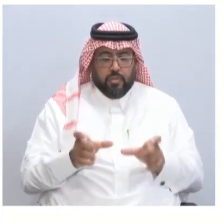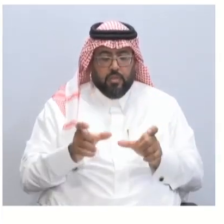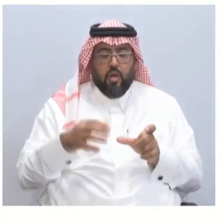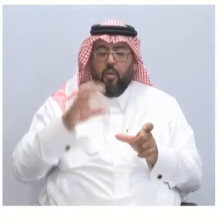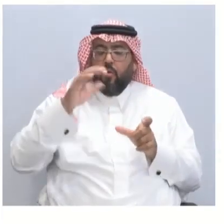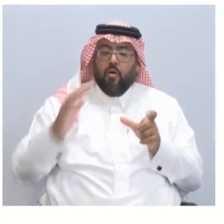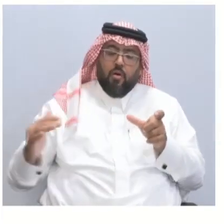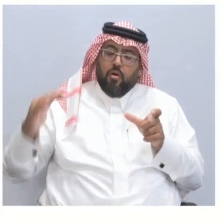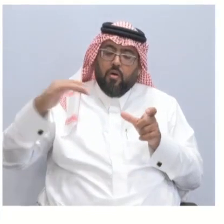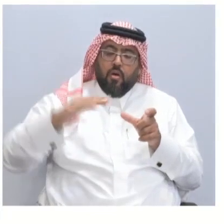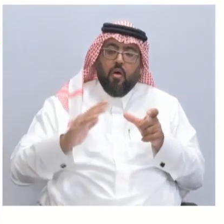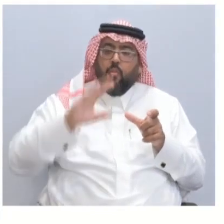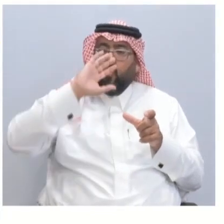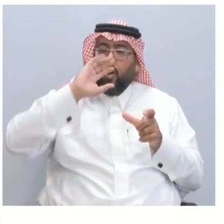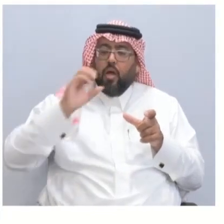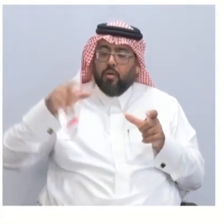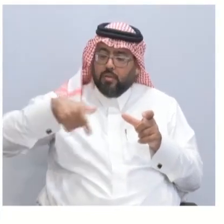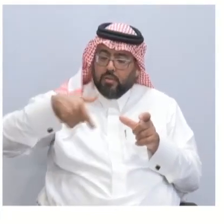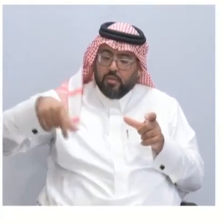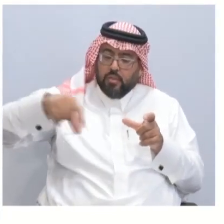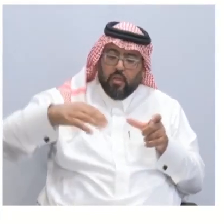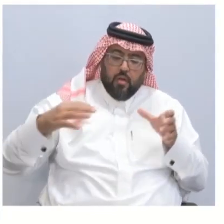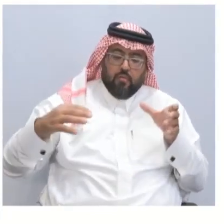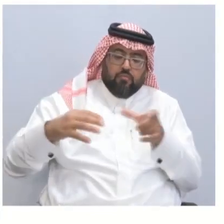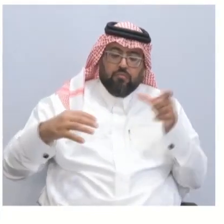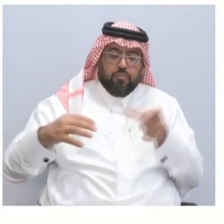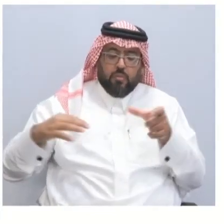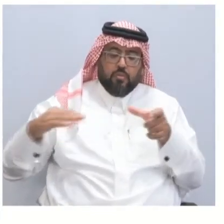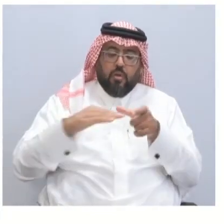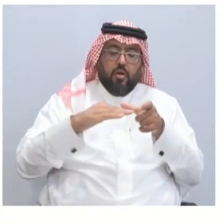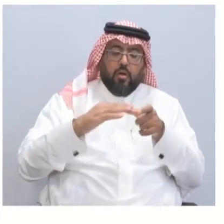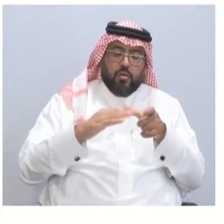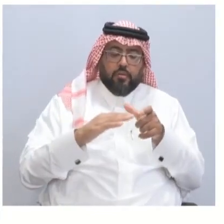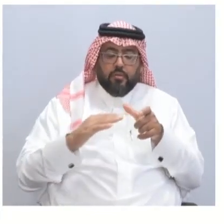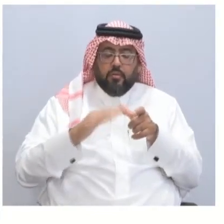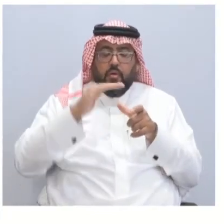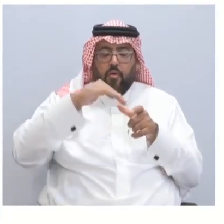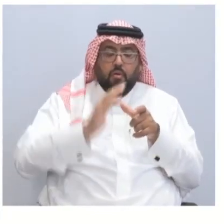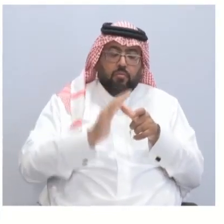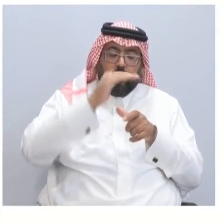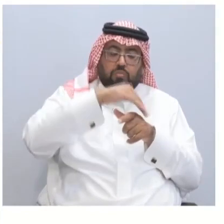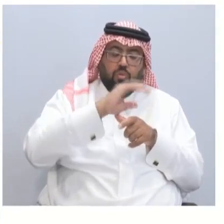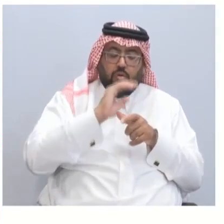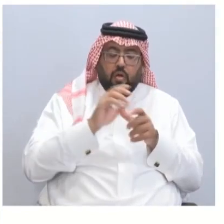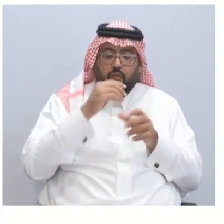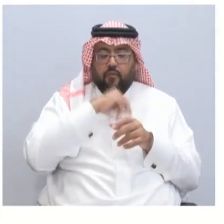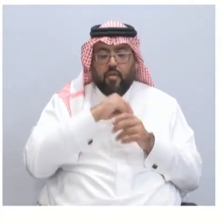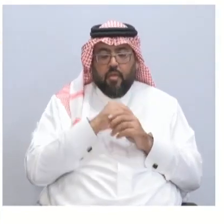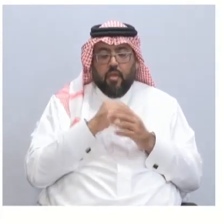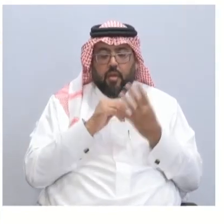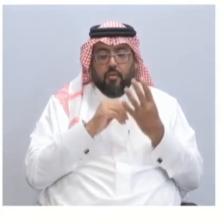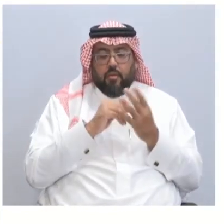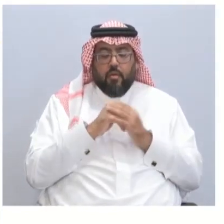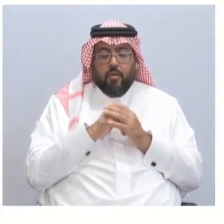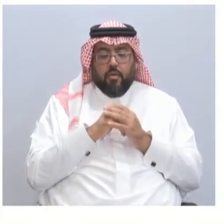من المياه انشاء السدود للاستفاده من المياه اربعه من